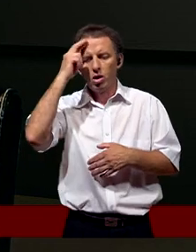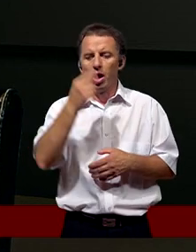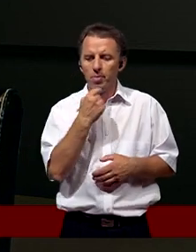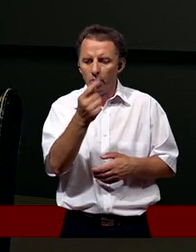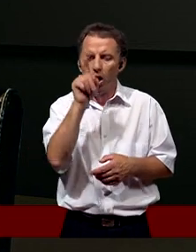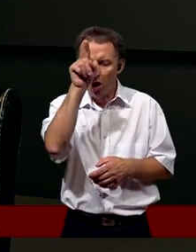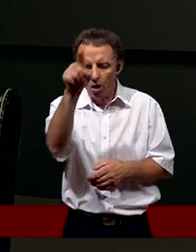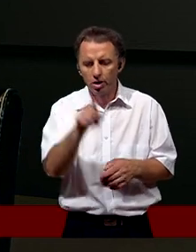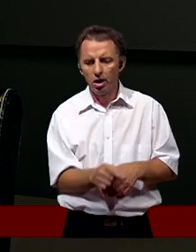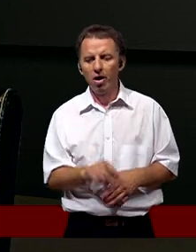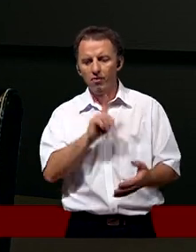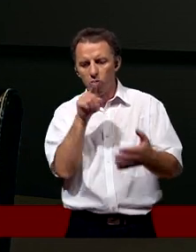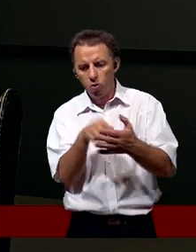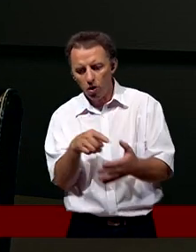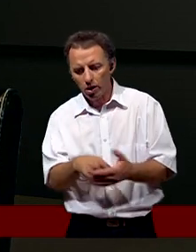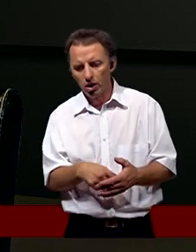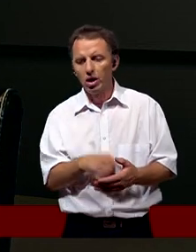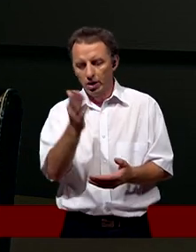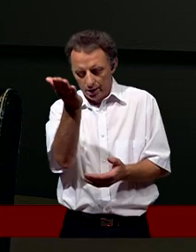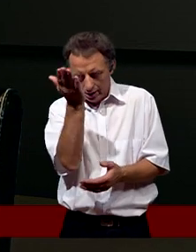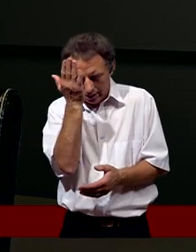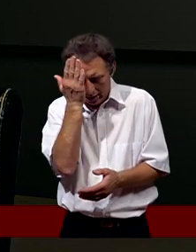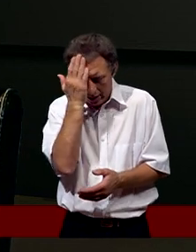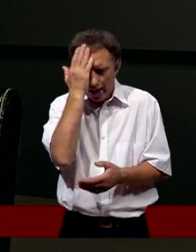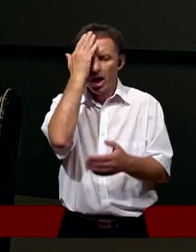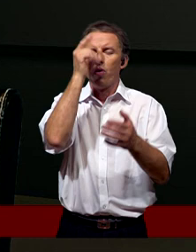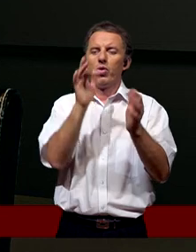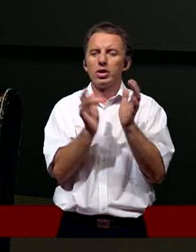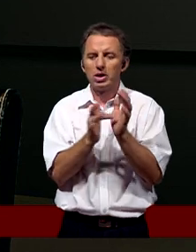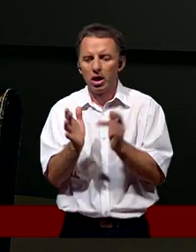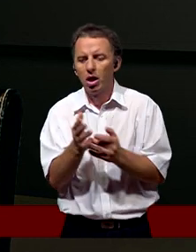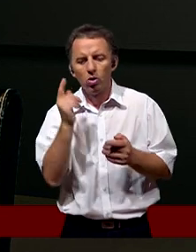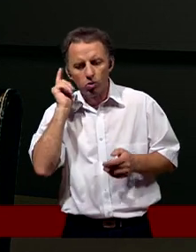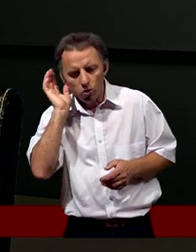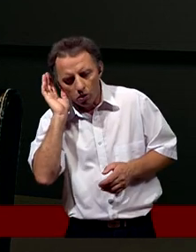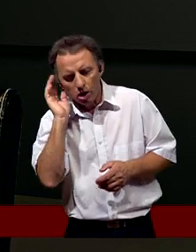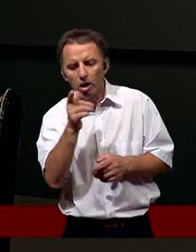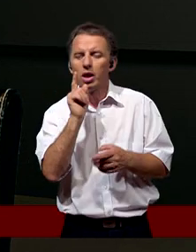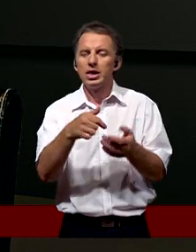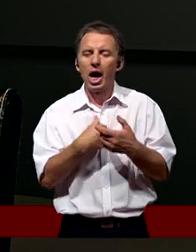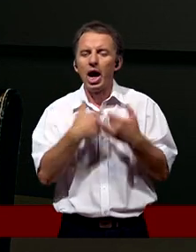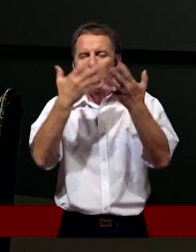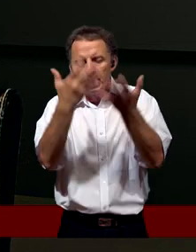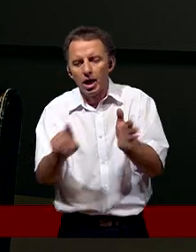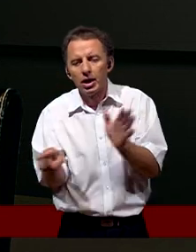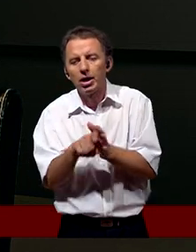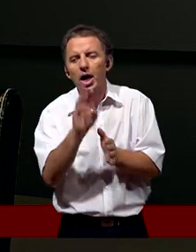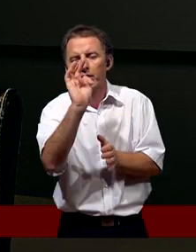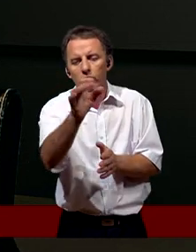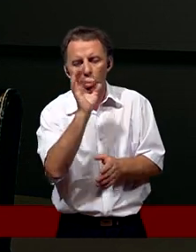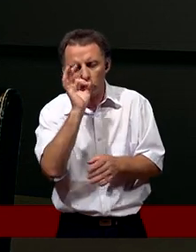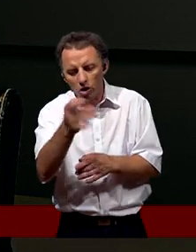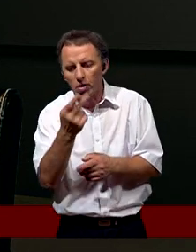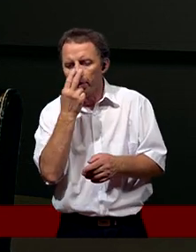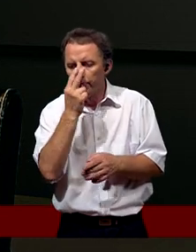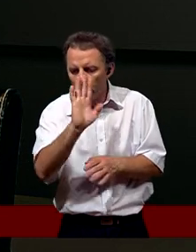Bo możemy powiedzieć, że on, no właśnie, zwątpił Jezusa, prawda? No i w tym momencie Jezus pokazuje, słuchaj, ja naprawdę chcę Twojego dobra, zobacz. I właśnie